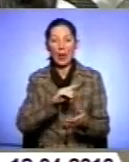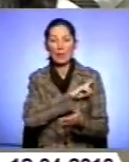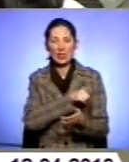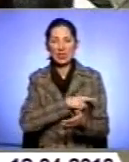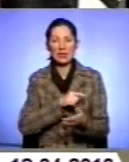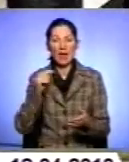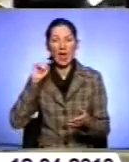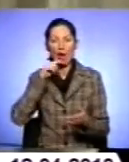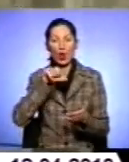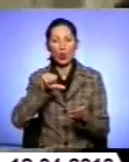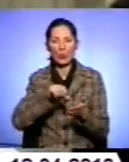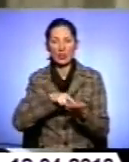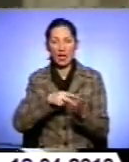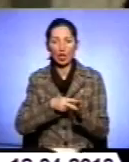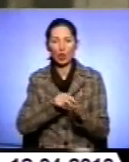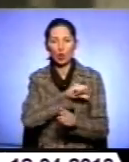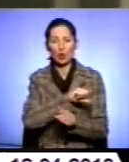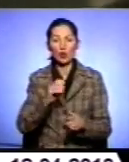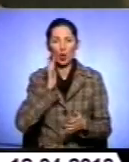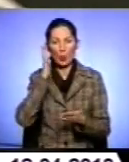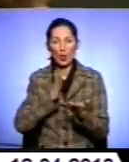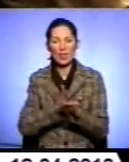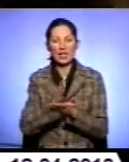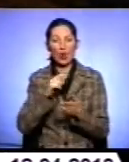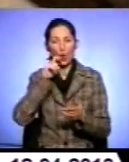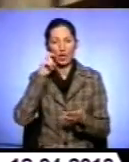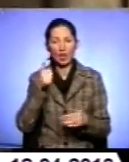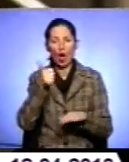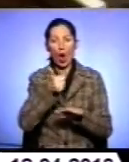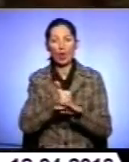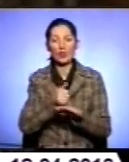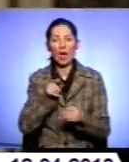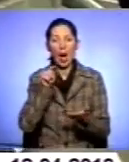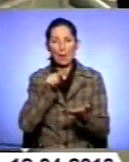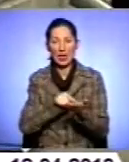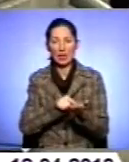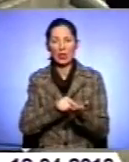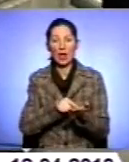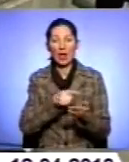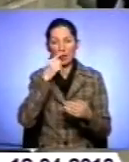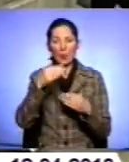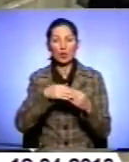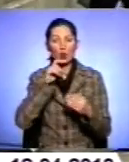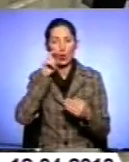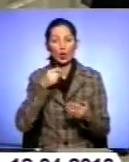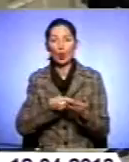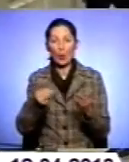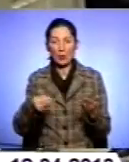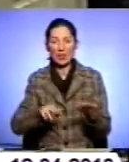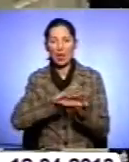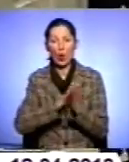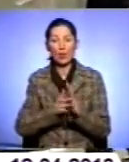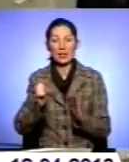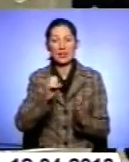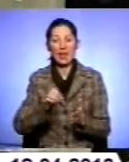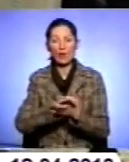політики України. Її головна мета – наблизити Україну до підписання угоди про асоціацію з Євросоюзом та зону вільної торгівлі. На цьому наголосив радник